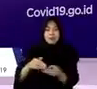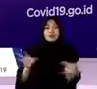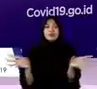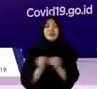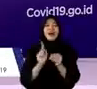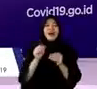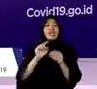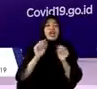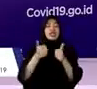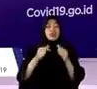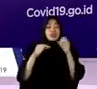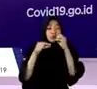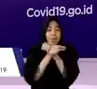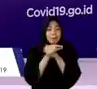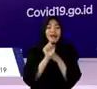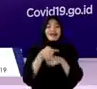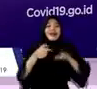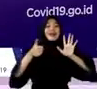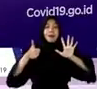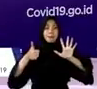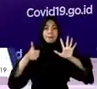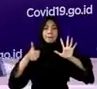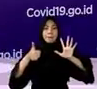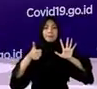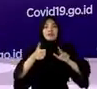6 sampel dengan varian